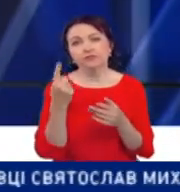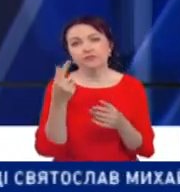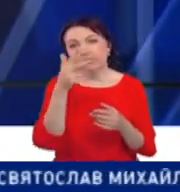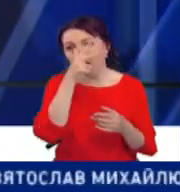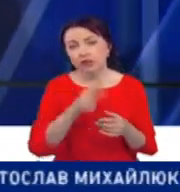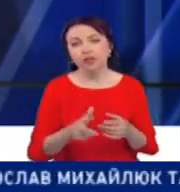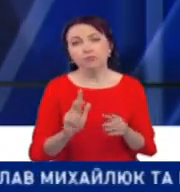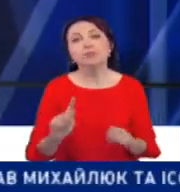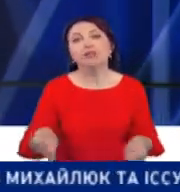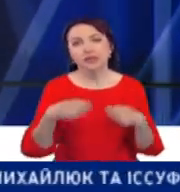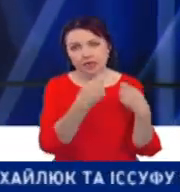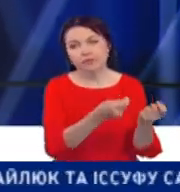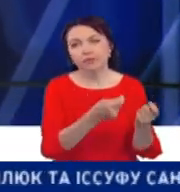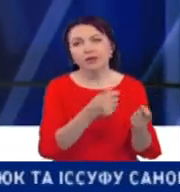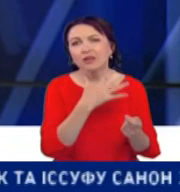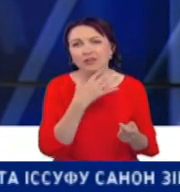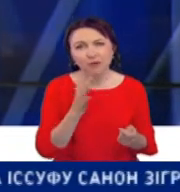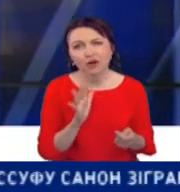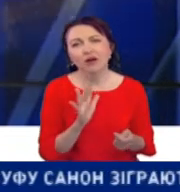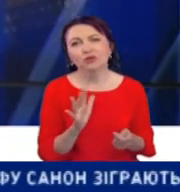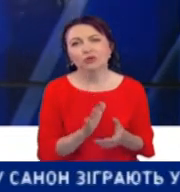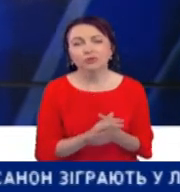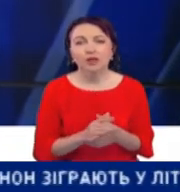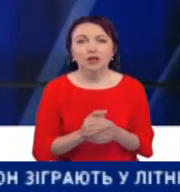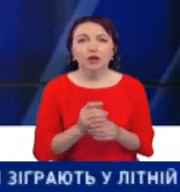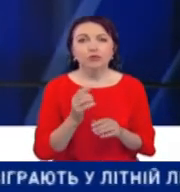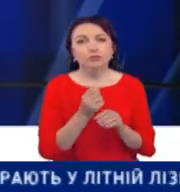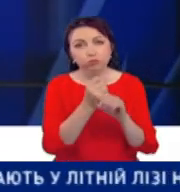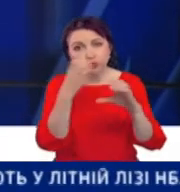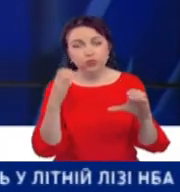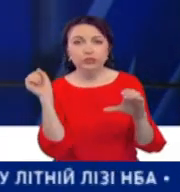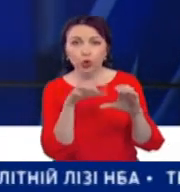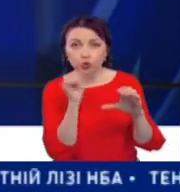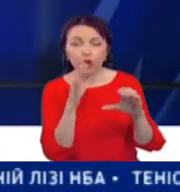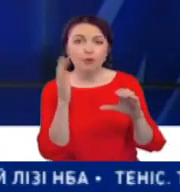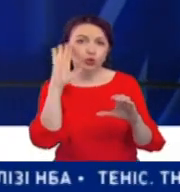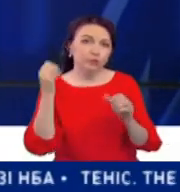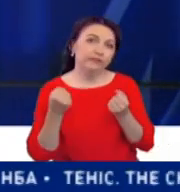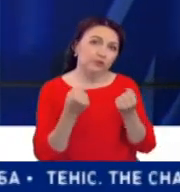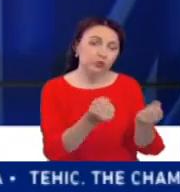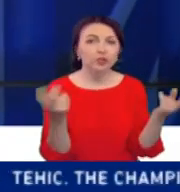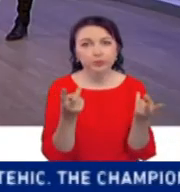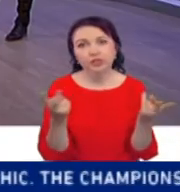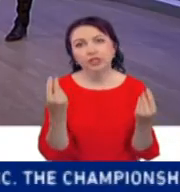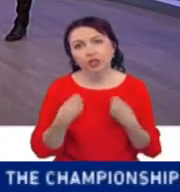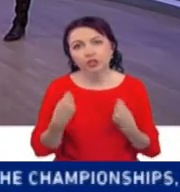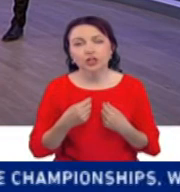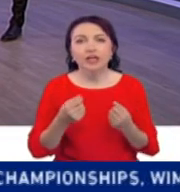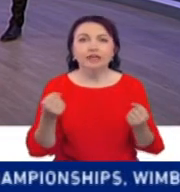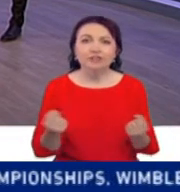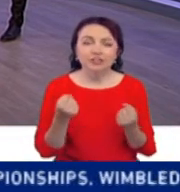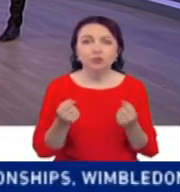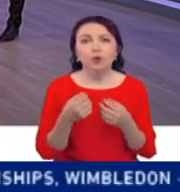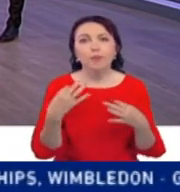ми передаємо. Ну, не багато, бо загружаємо, хлопці везуть, необхідні речі, що там потрібно. От взимку там плівку